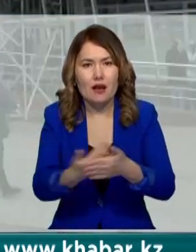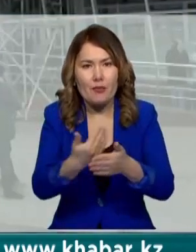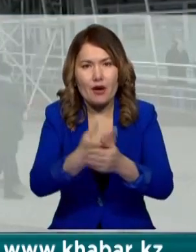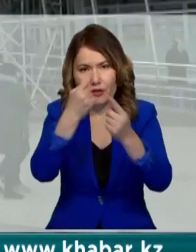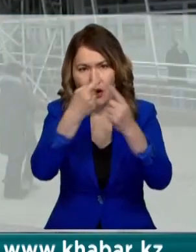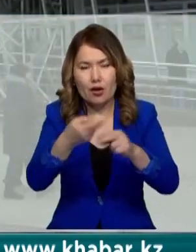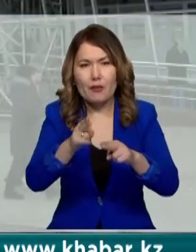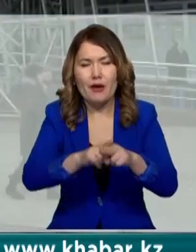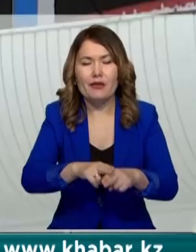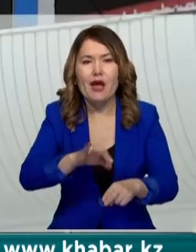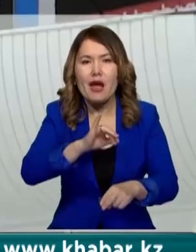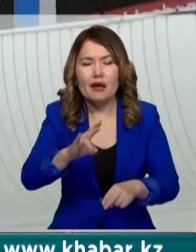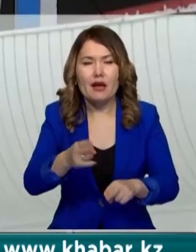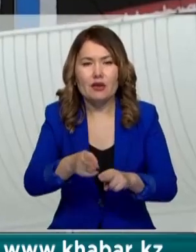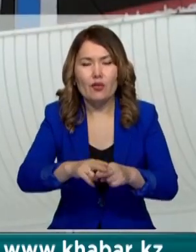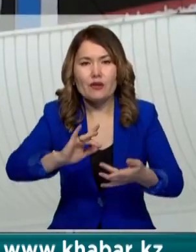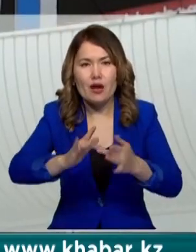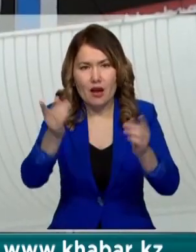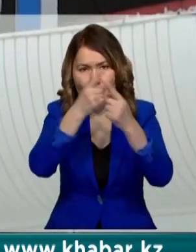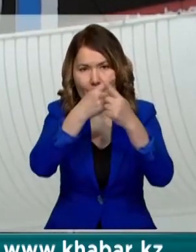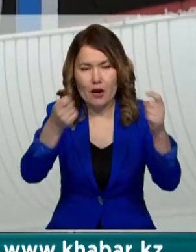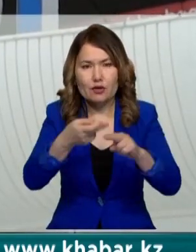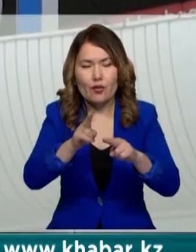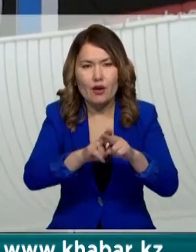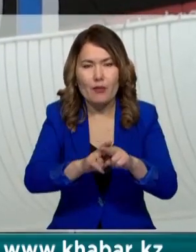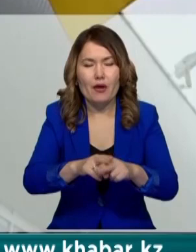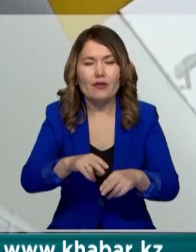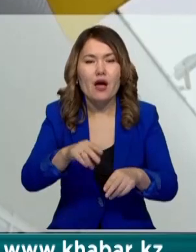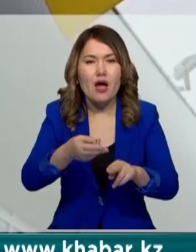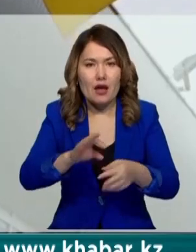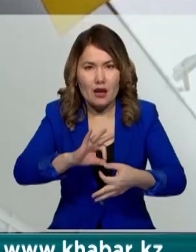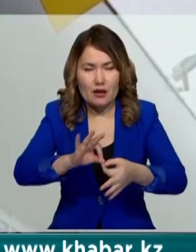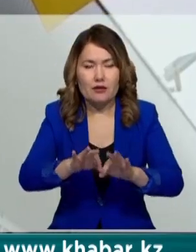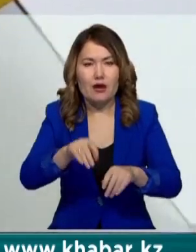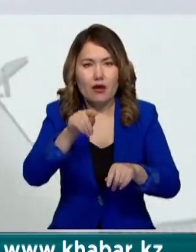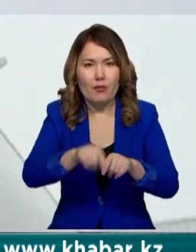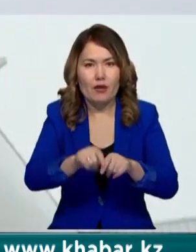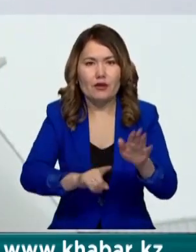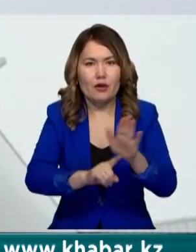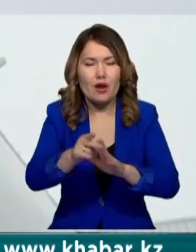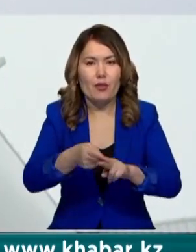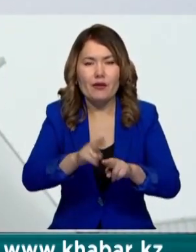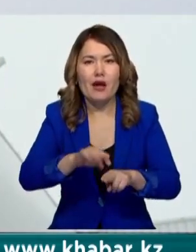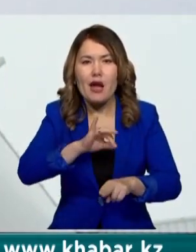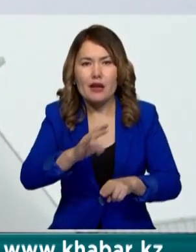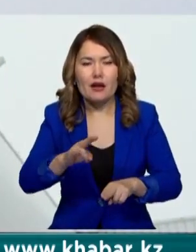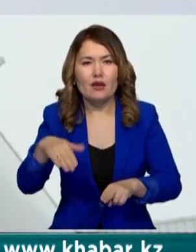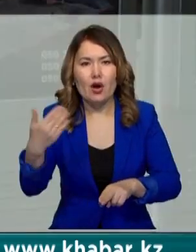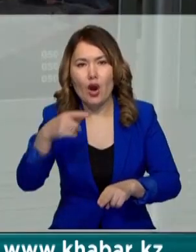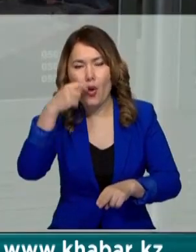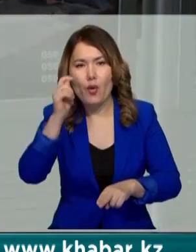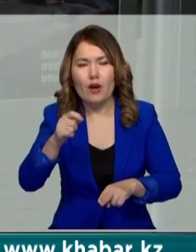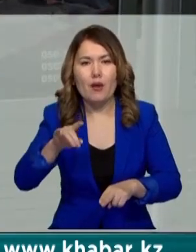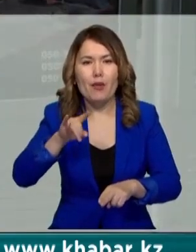бұған Тегеран ұсынған ақпараттың YouTube-пен өзге де желілерде жайылып кетуі себеп болды. Естеріңізге салайық, жуырда Иран тарапы